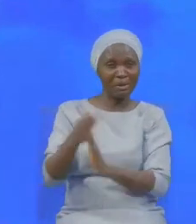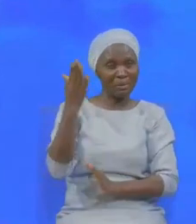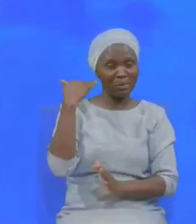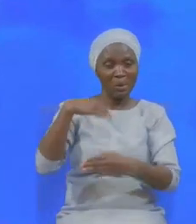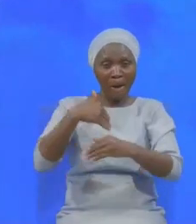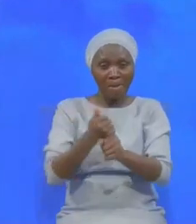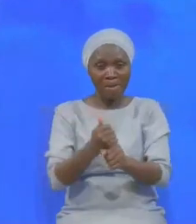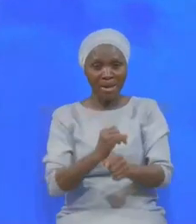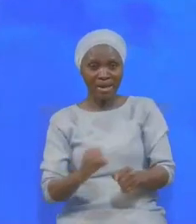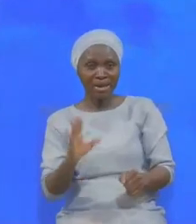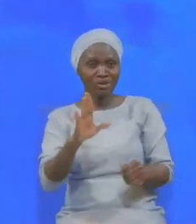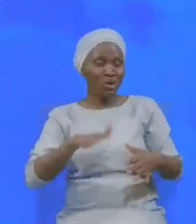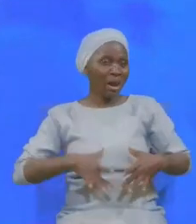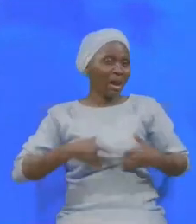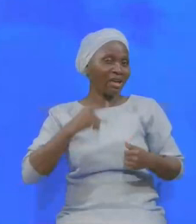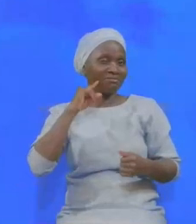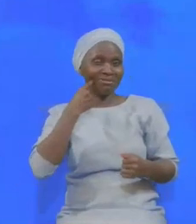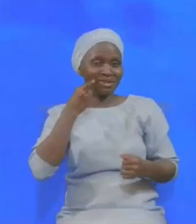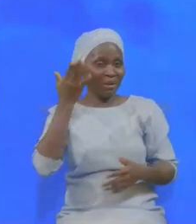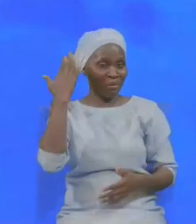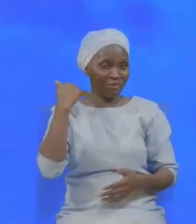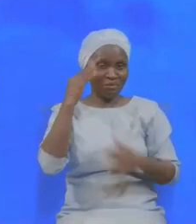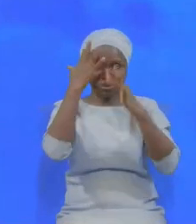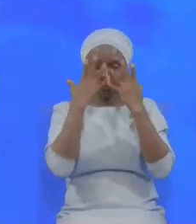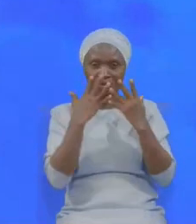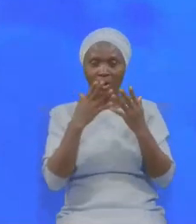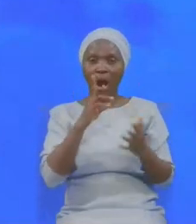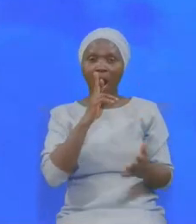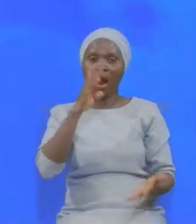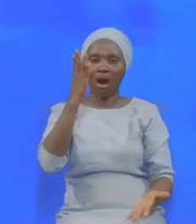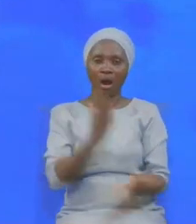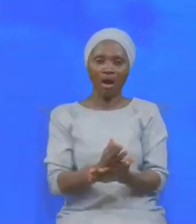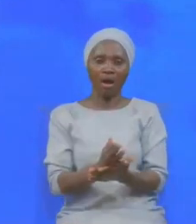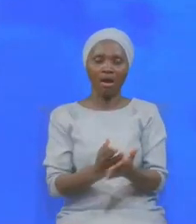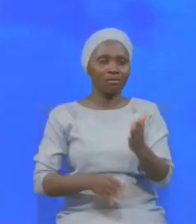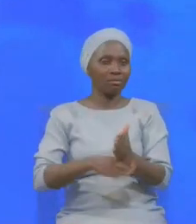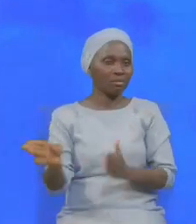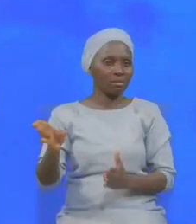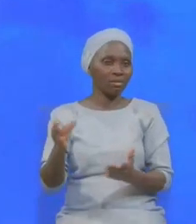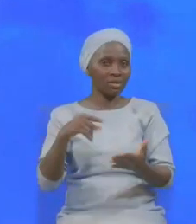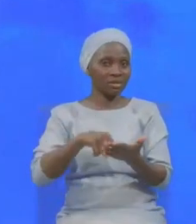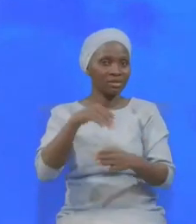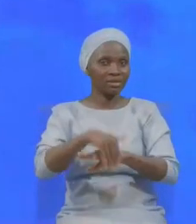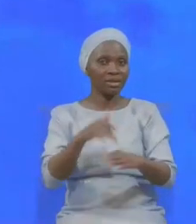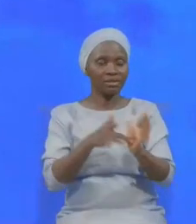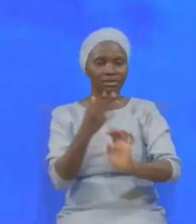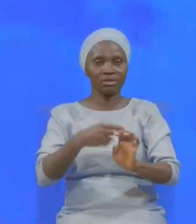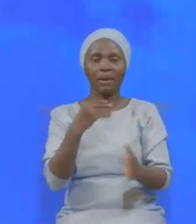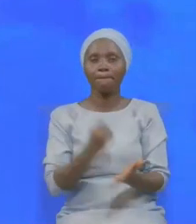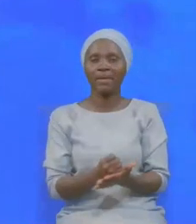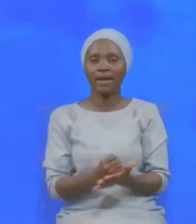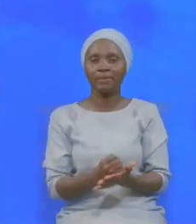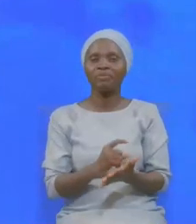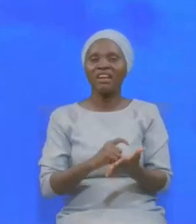amère, alors c'est terrassé ce soir. Voilà le verset 14.